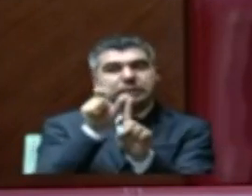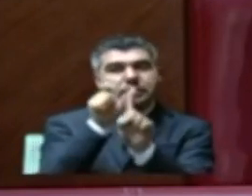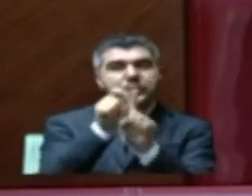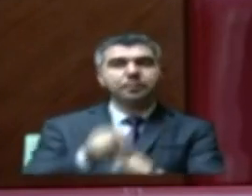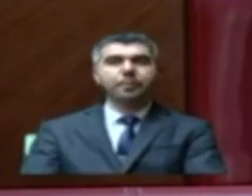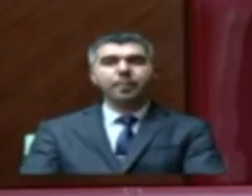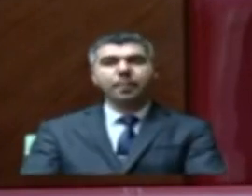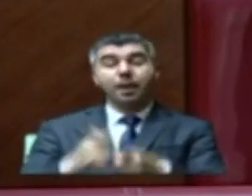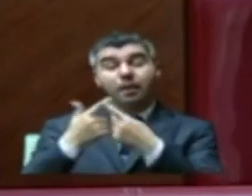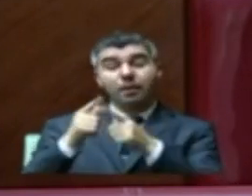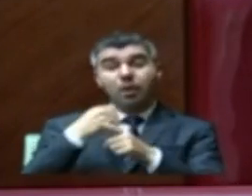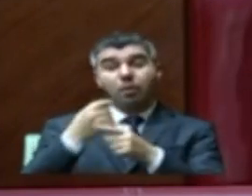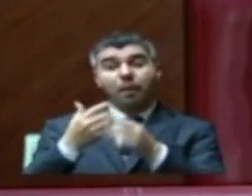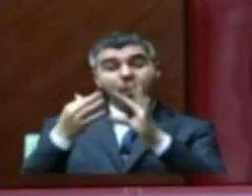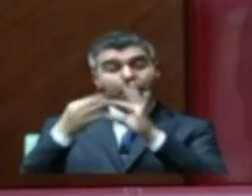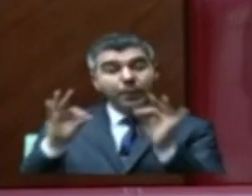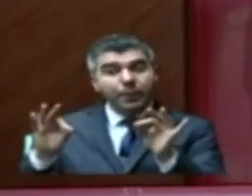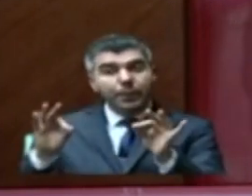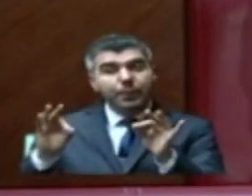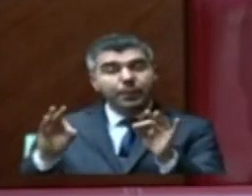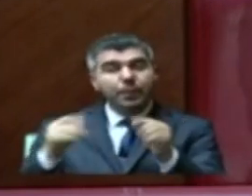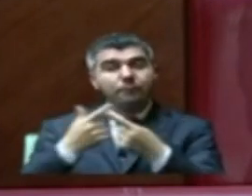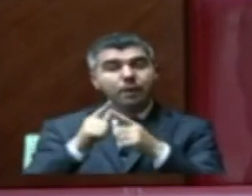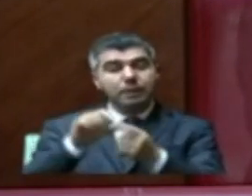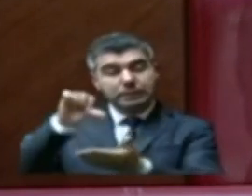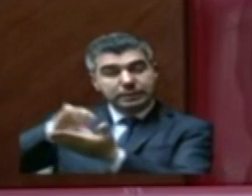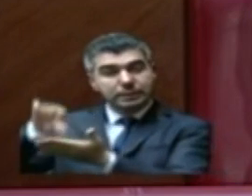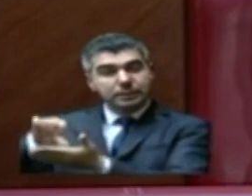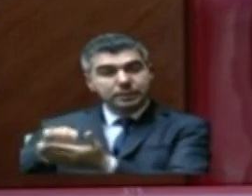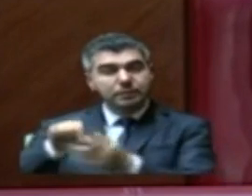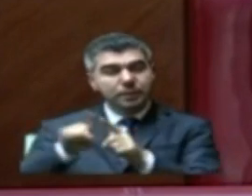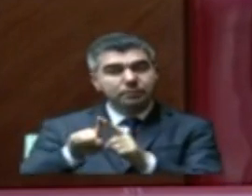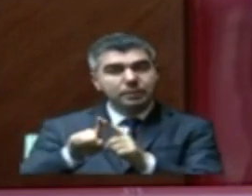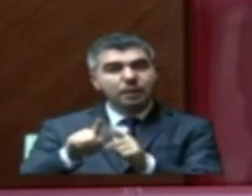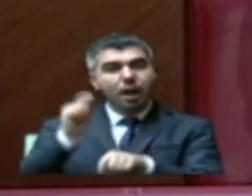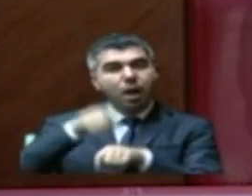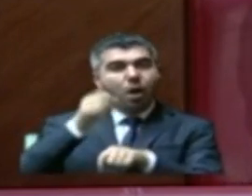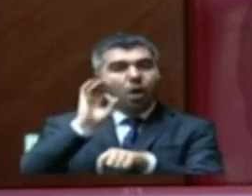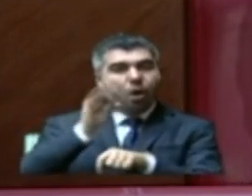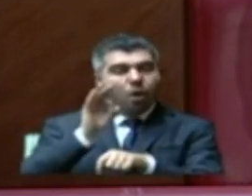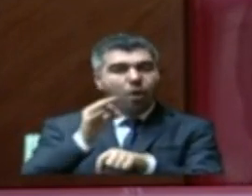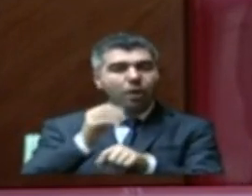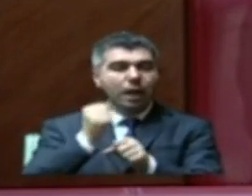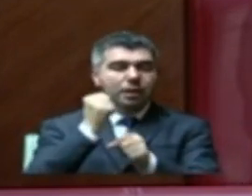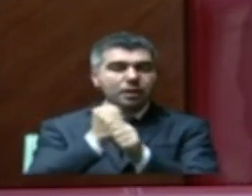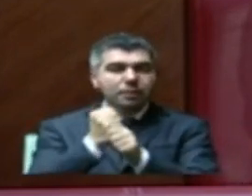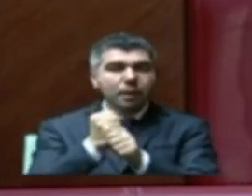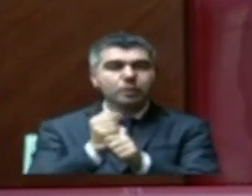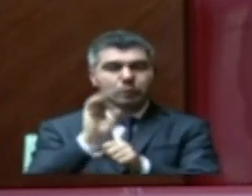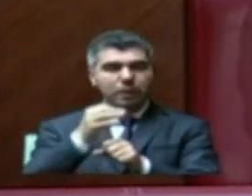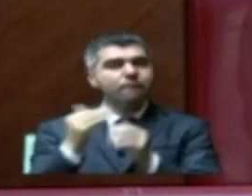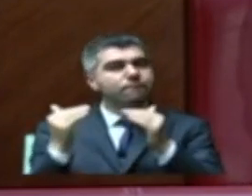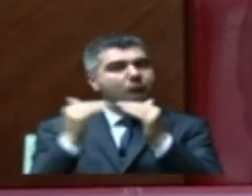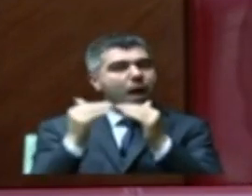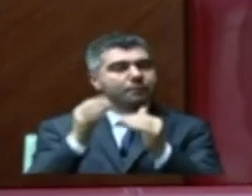سيد المستشار مجموعه ديال القضايا مرتبطه بالاحياء الصناعية، الأحياء الخاصة بأنشطة الصناعة التقليدية، كنتفق معكم